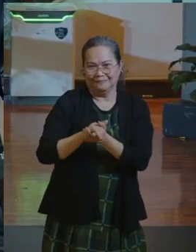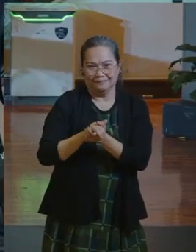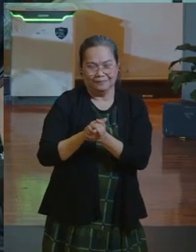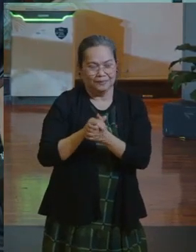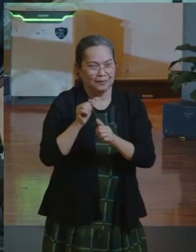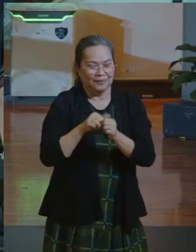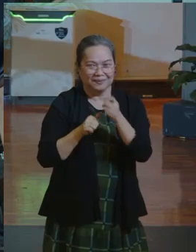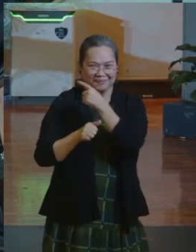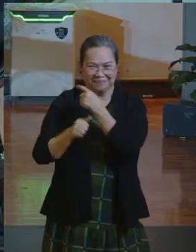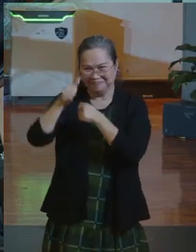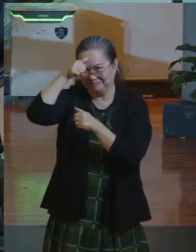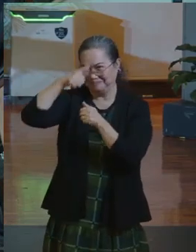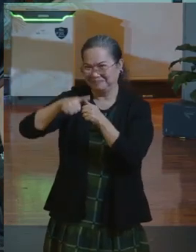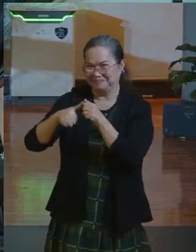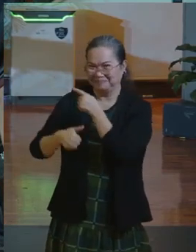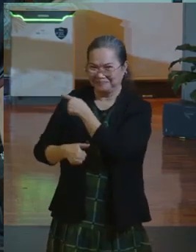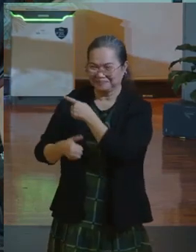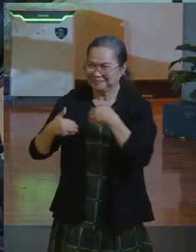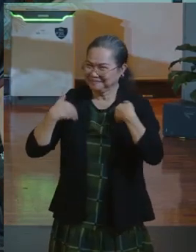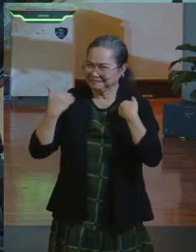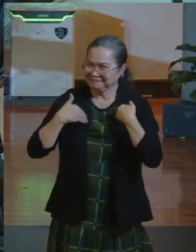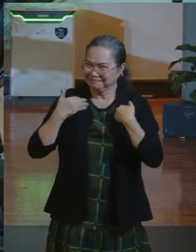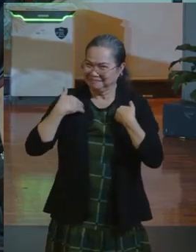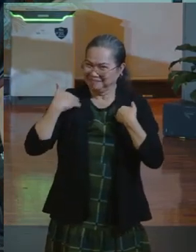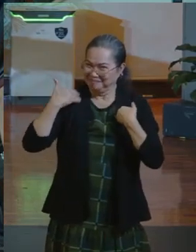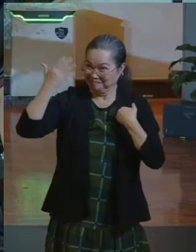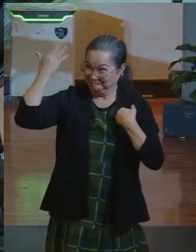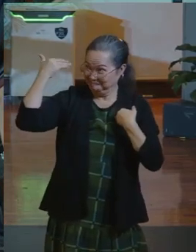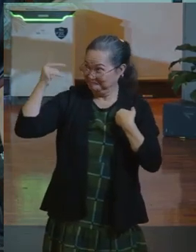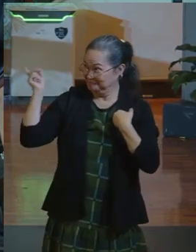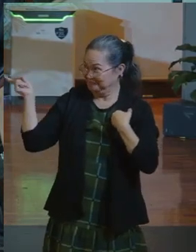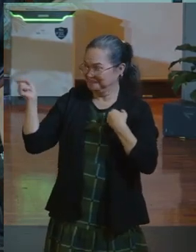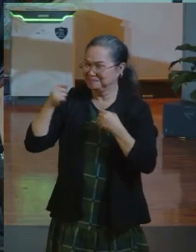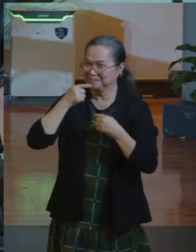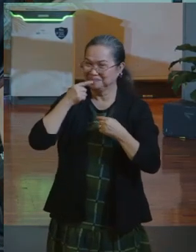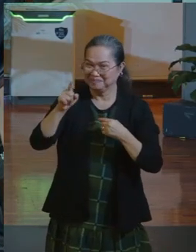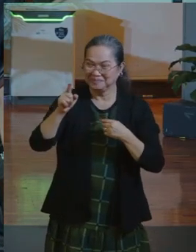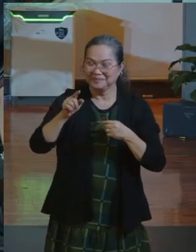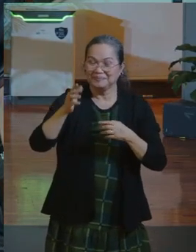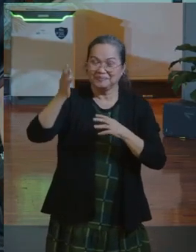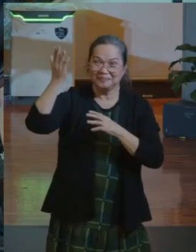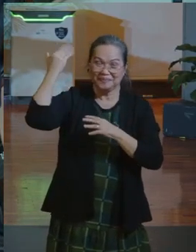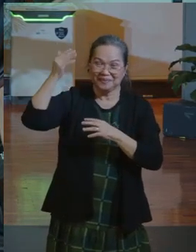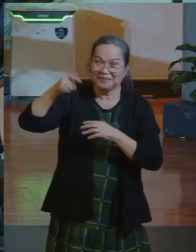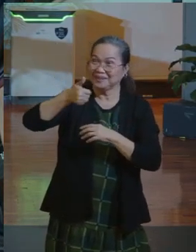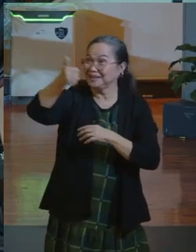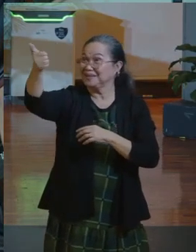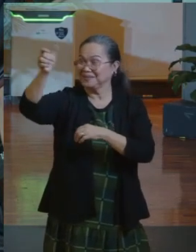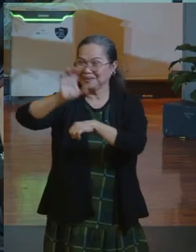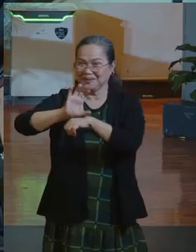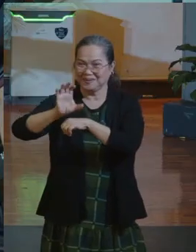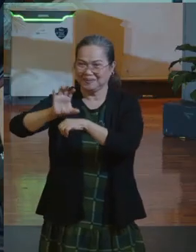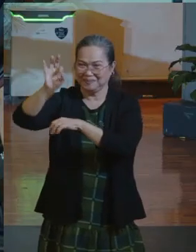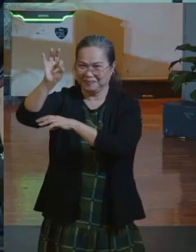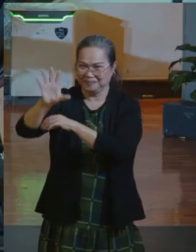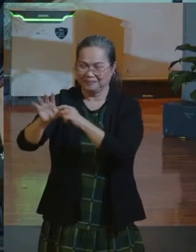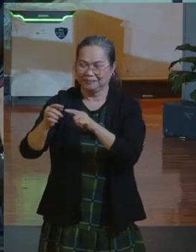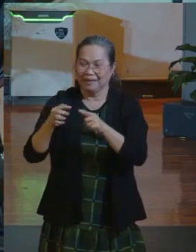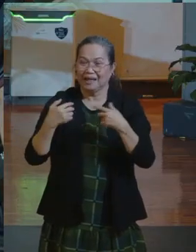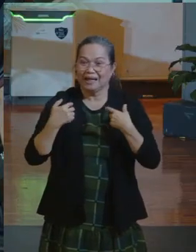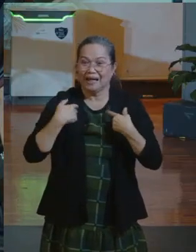Naalala po o ko'y mas batang pastor sa iglesia dati kong pinagpapastoran, meron po